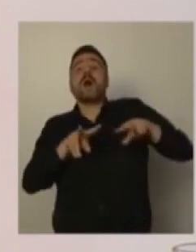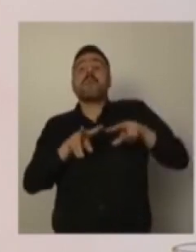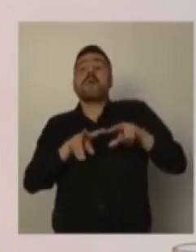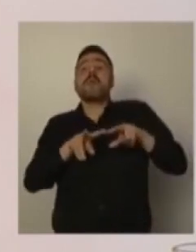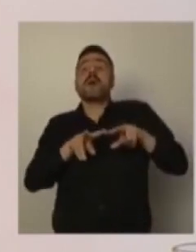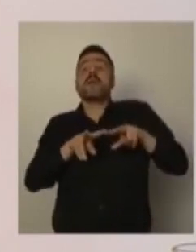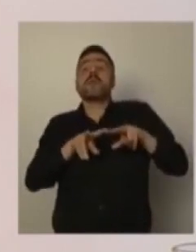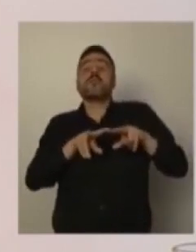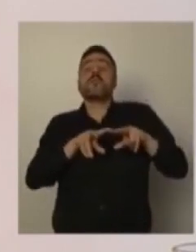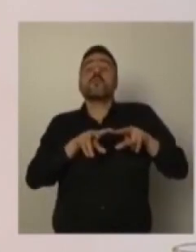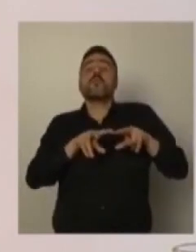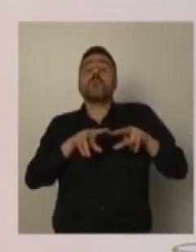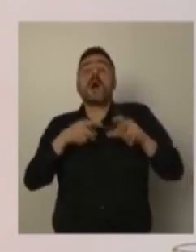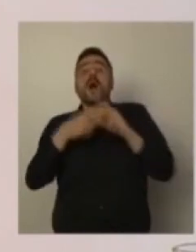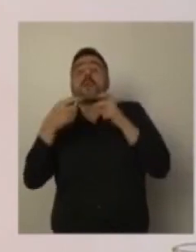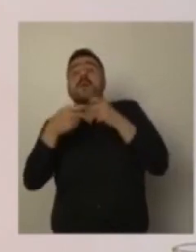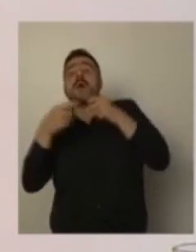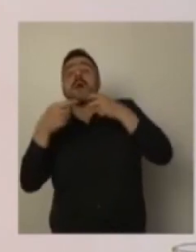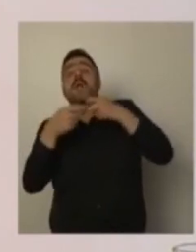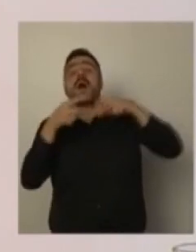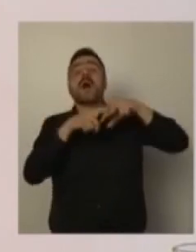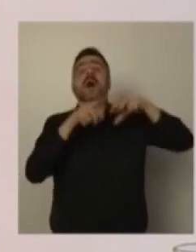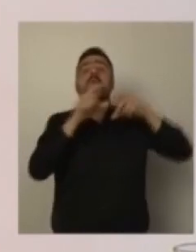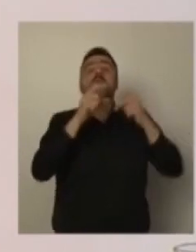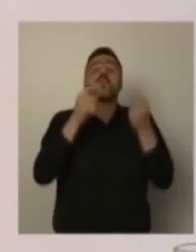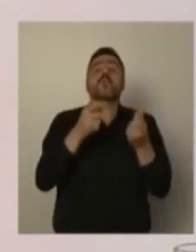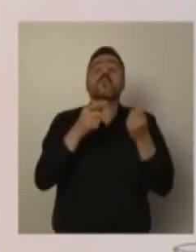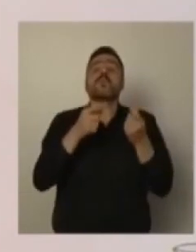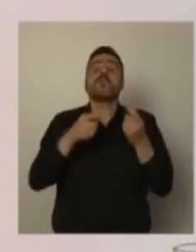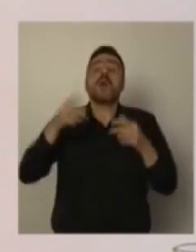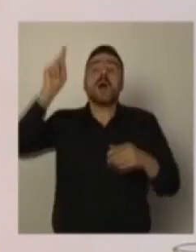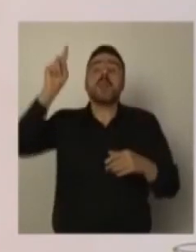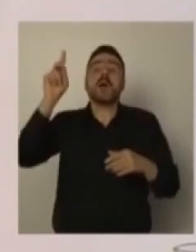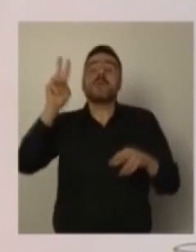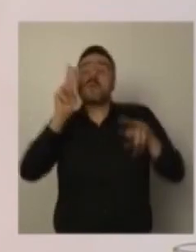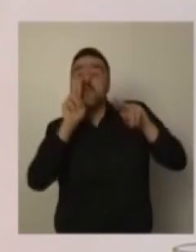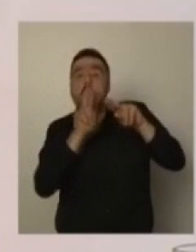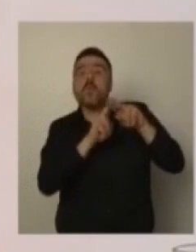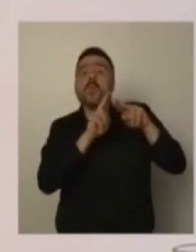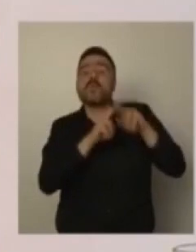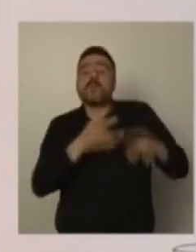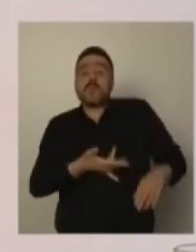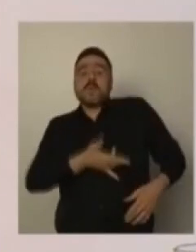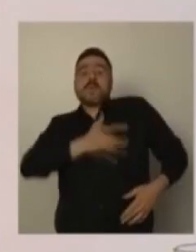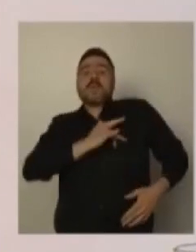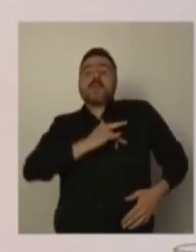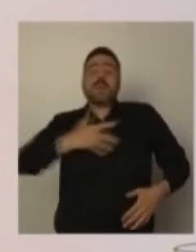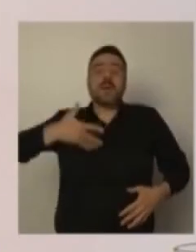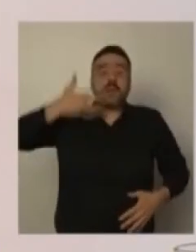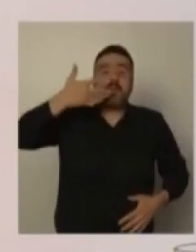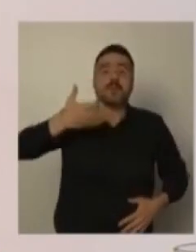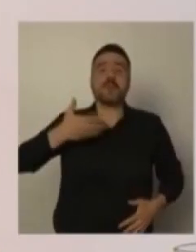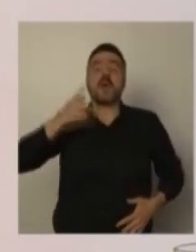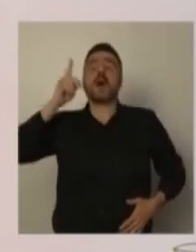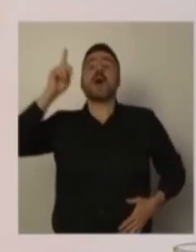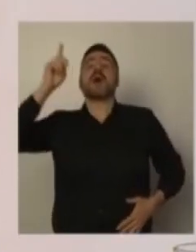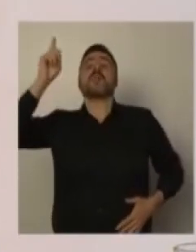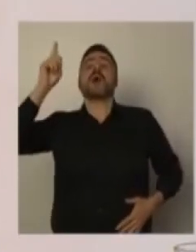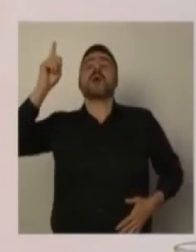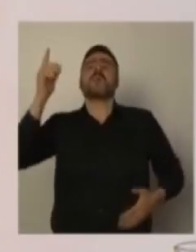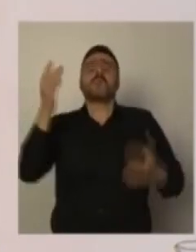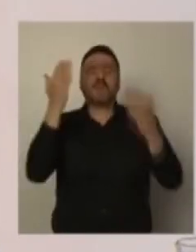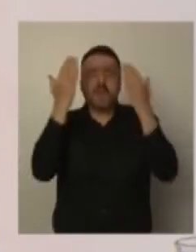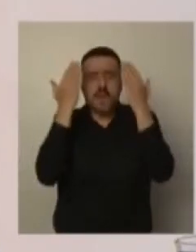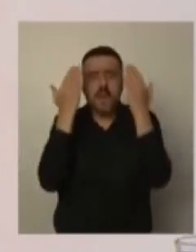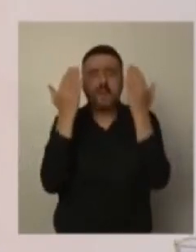bize öğrettiğin ayetlerle imanımızı dile getiriyor. Sana teslimiyetle